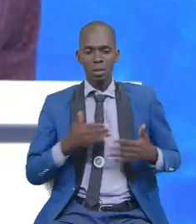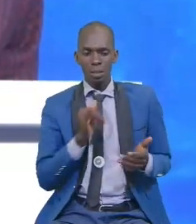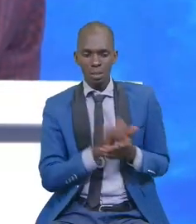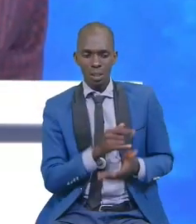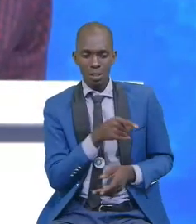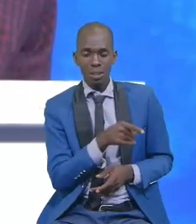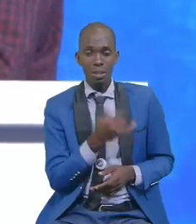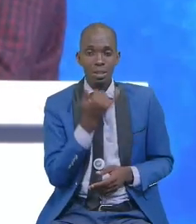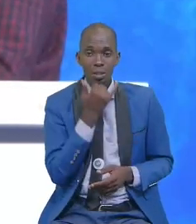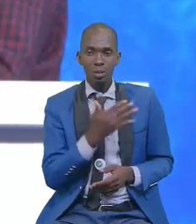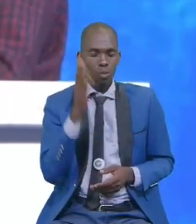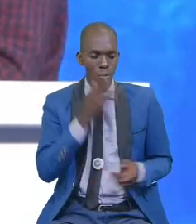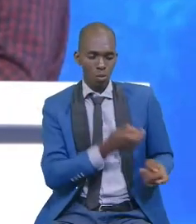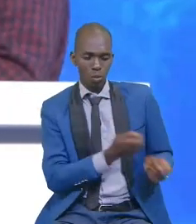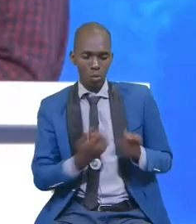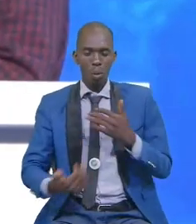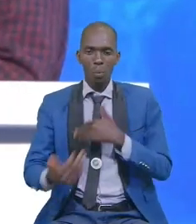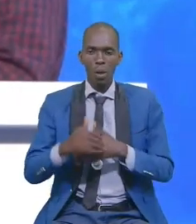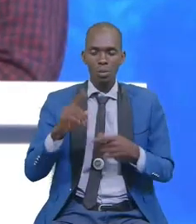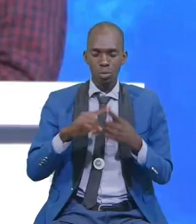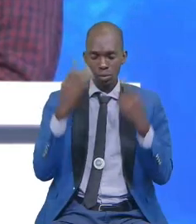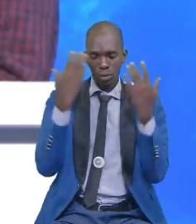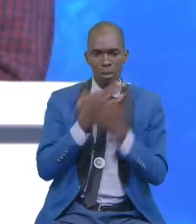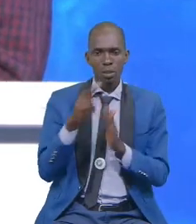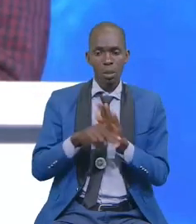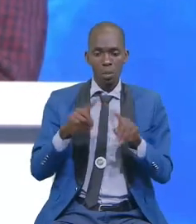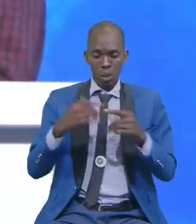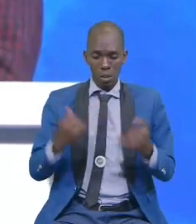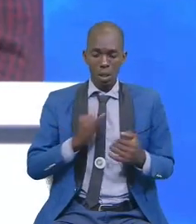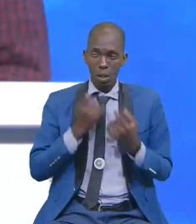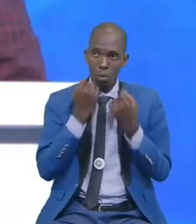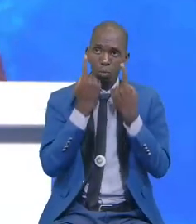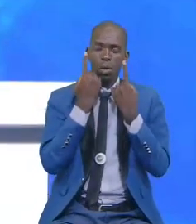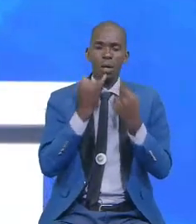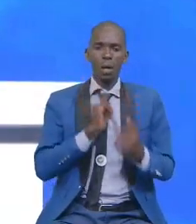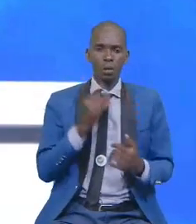Et ça me conduira dans les ténèbres. Je me réveille. Et je vois.